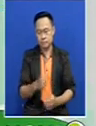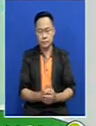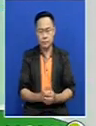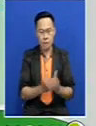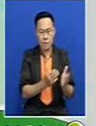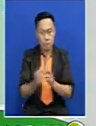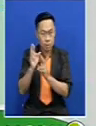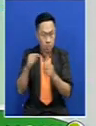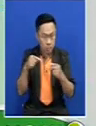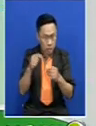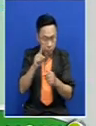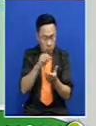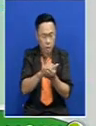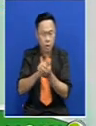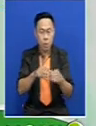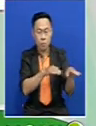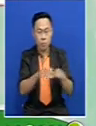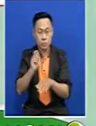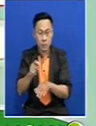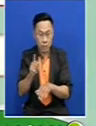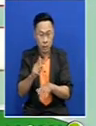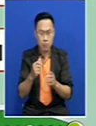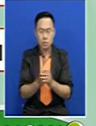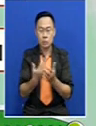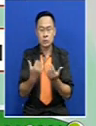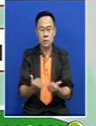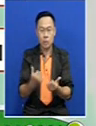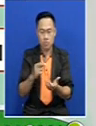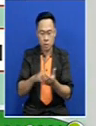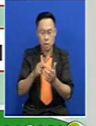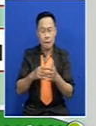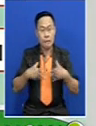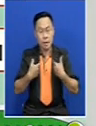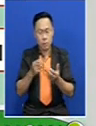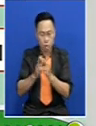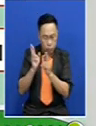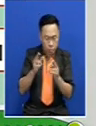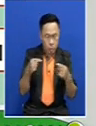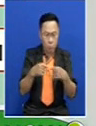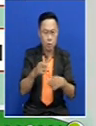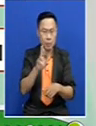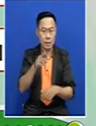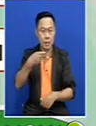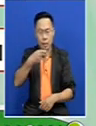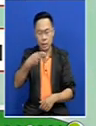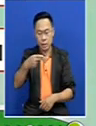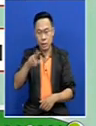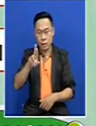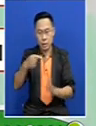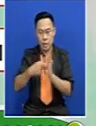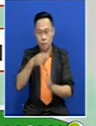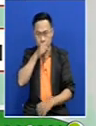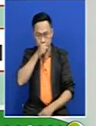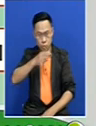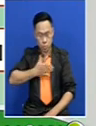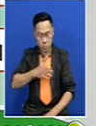ทในส่วนข้อควรระวังในการใช้บริการพร้อมเพย์ถือว่าเมื่อสะดวกมากก็เสี่ยงมากหากไม่ระมัดระวังโดยเฉพาะเรื่องการตั้งรหัสเข้า